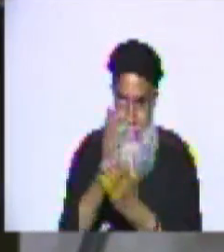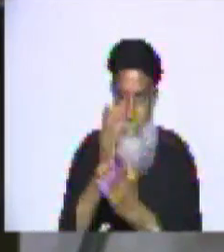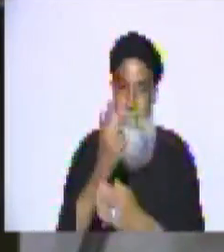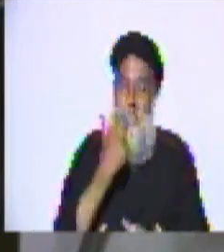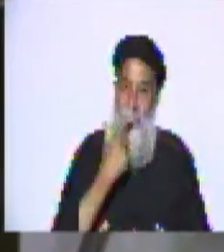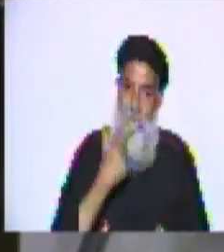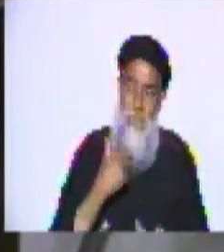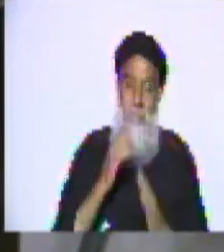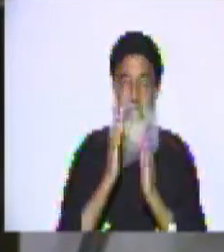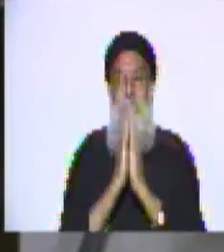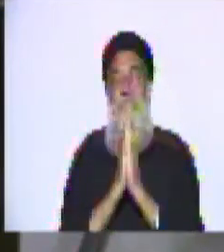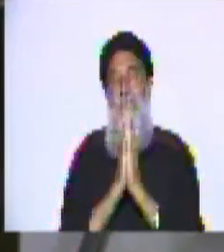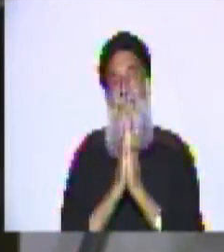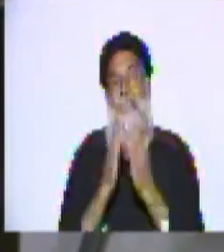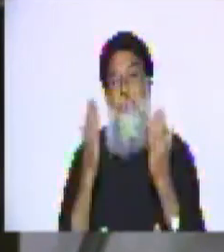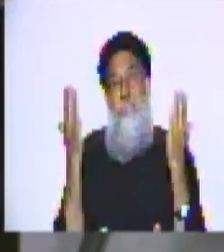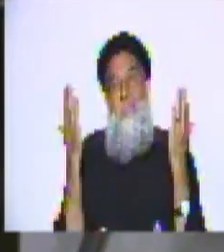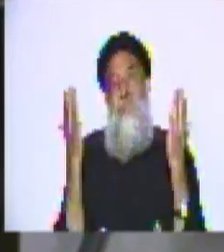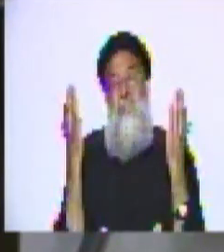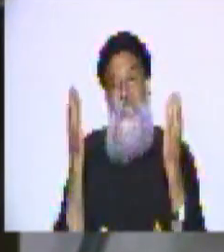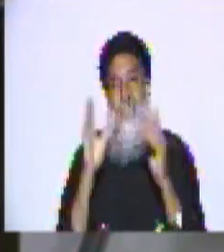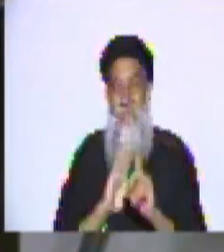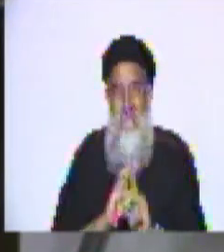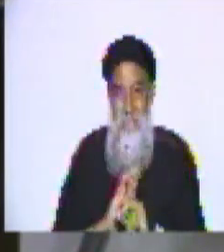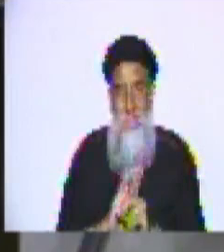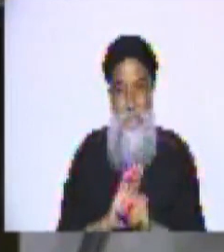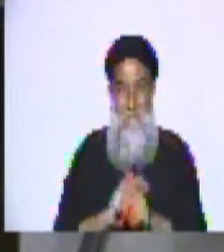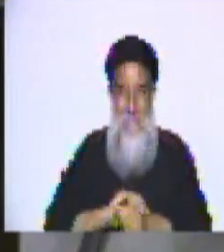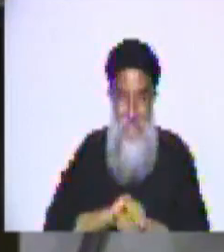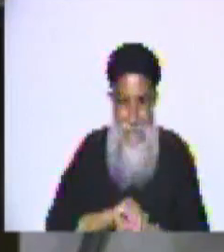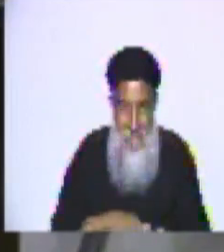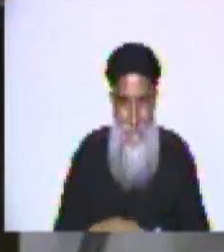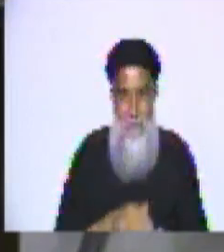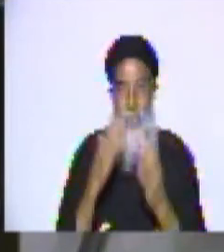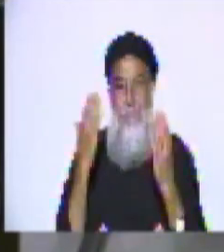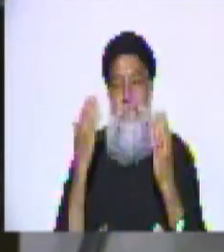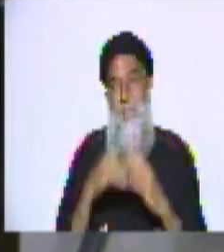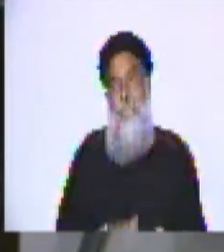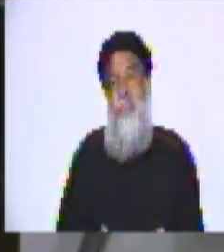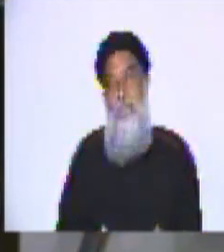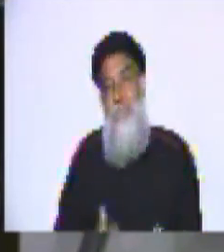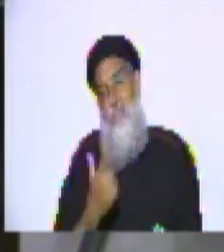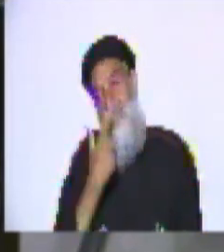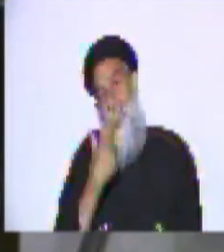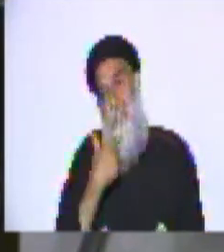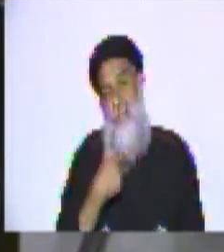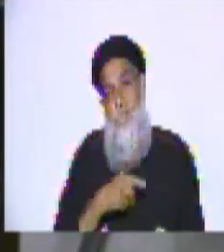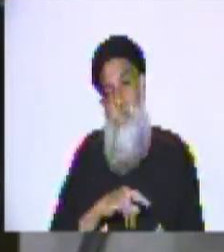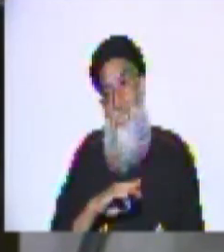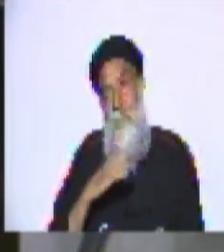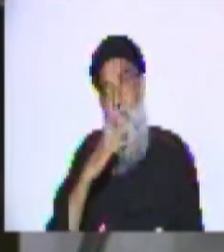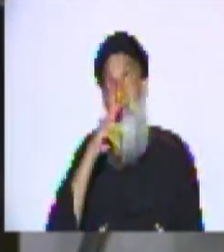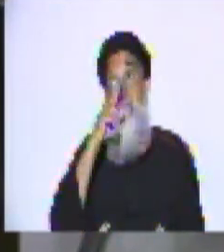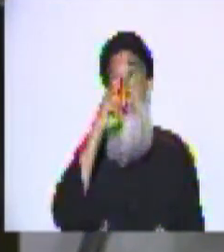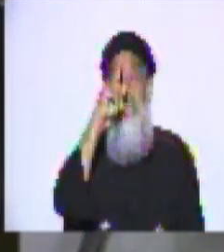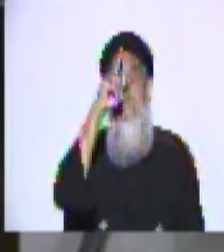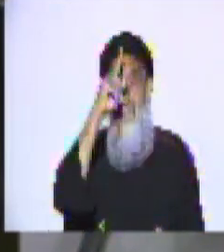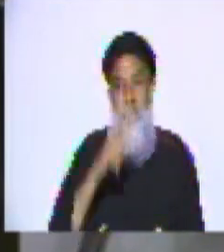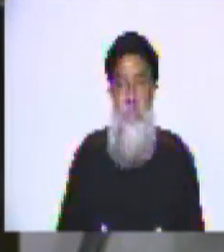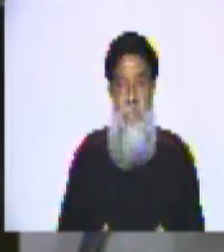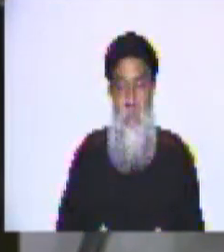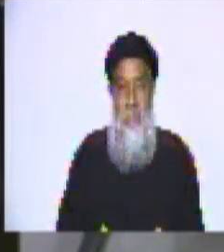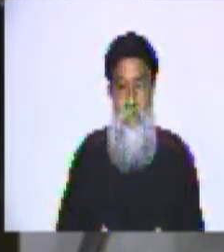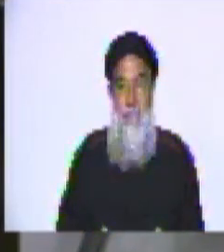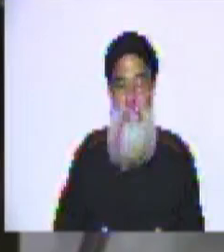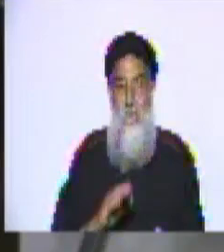محبين للصلاة، مش بنزق نفسنا على الصلاة، نبقى حابين كلمة ربنا، نبقى